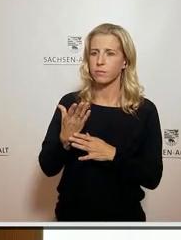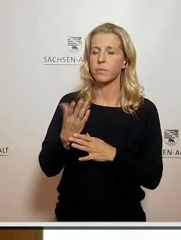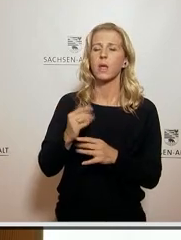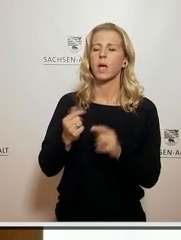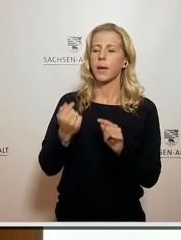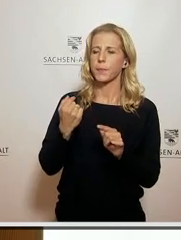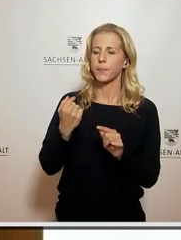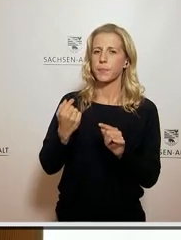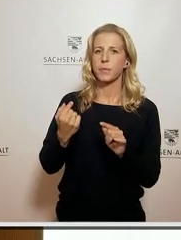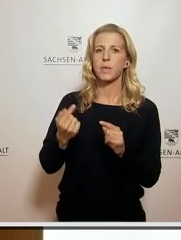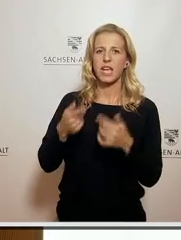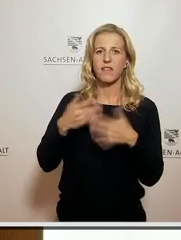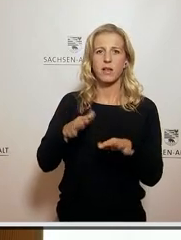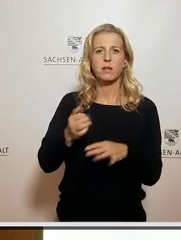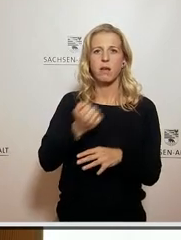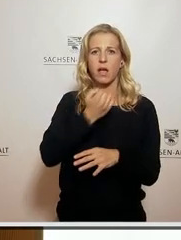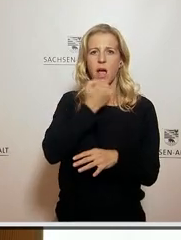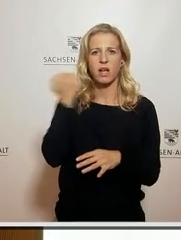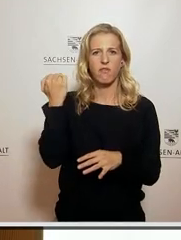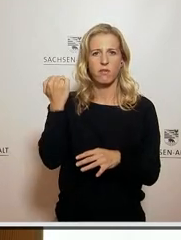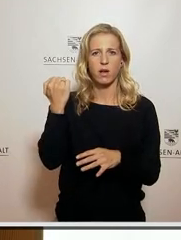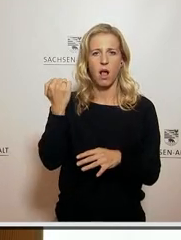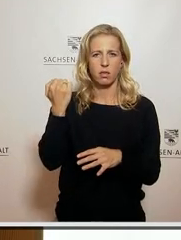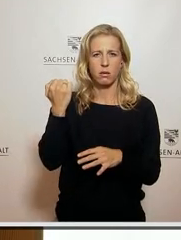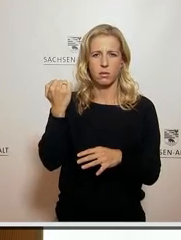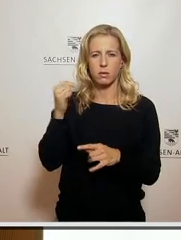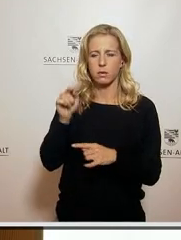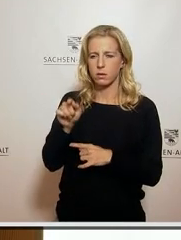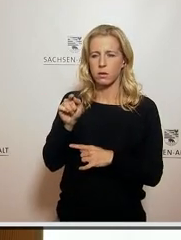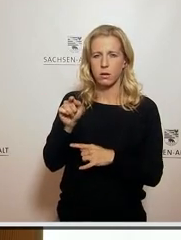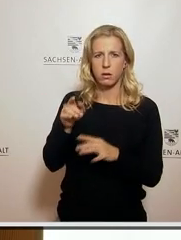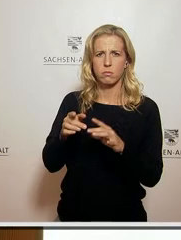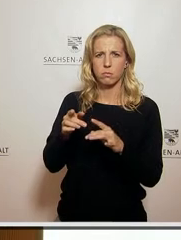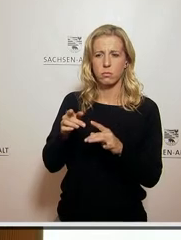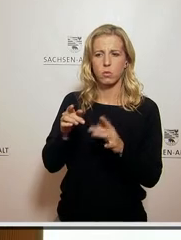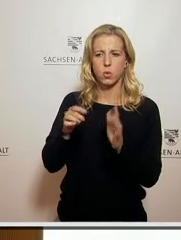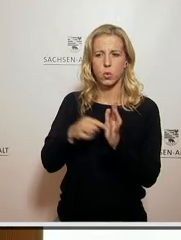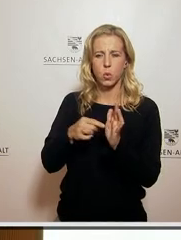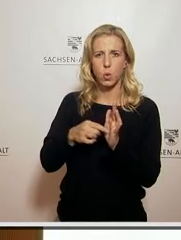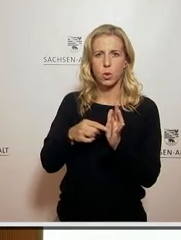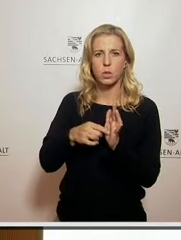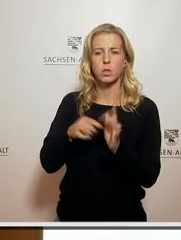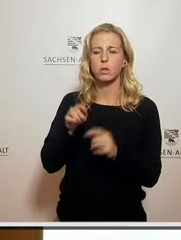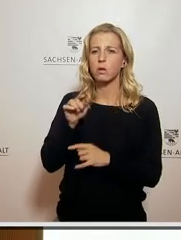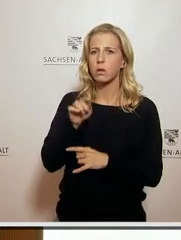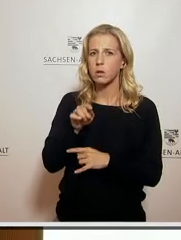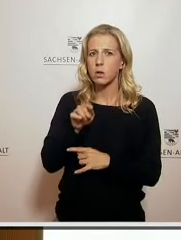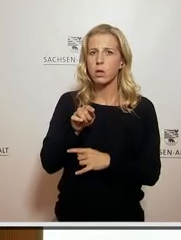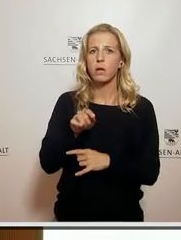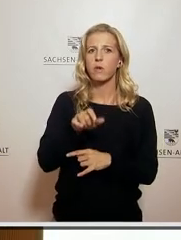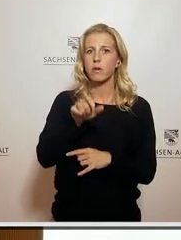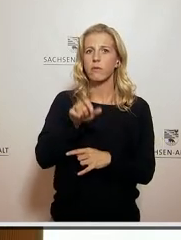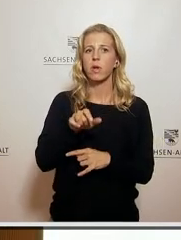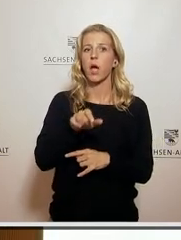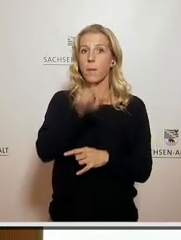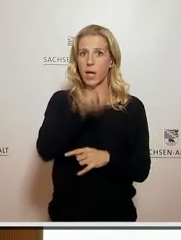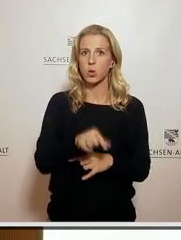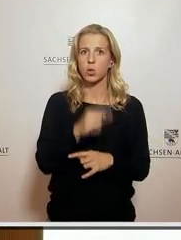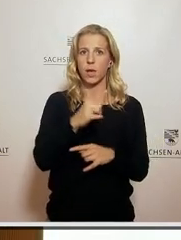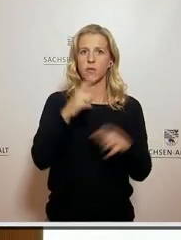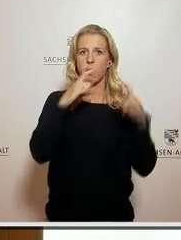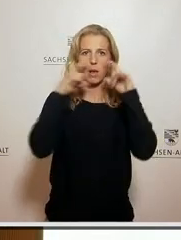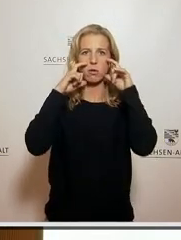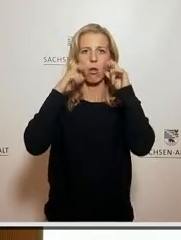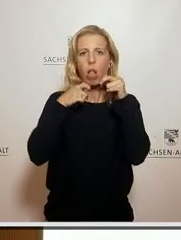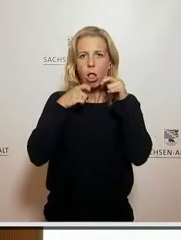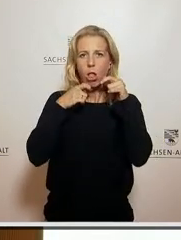Es hat ein Gewaltverbrechen gegeben, mutmaßlich, weil er auf die Maskenpflicht hingewiesen worden ist, ist ein junger